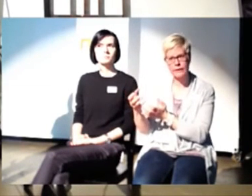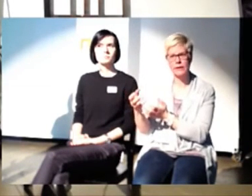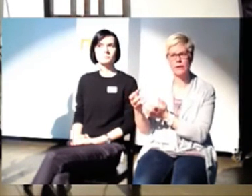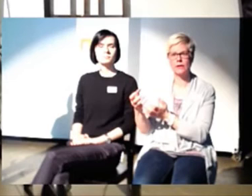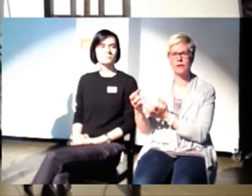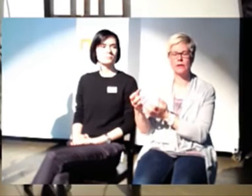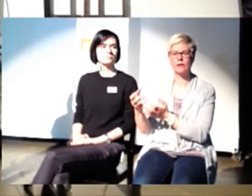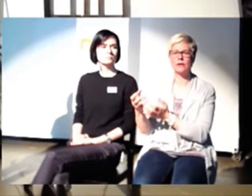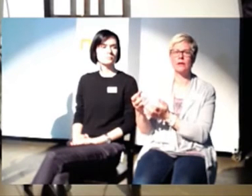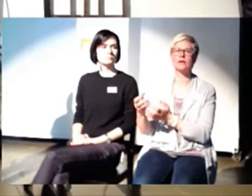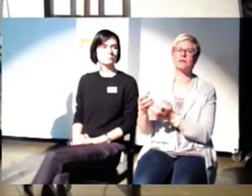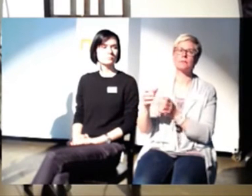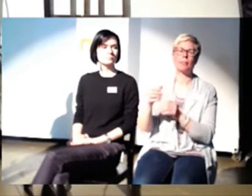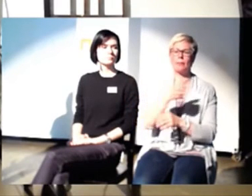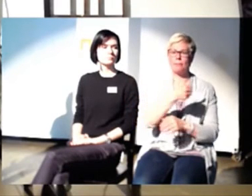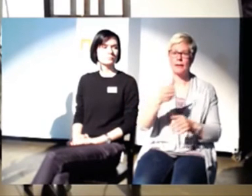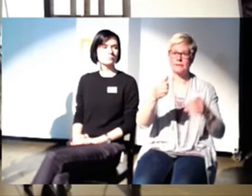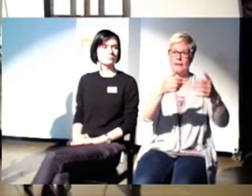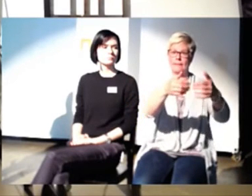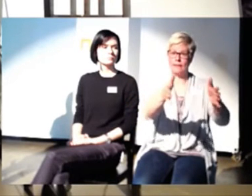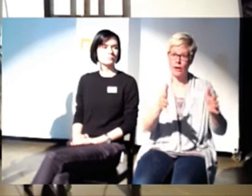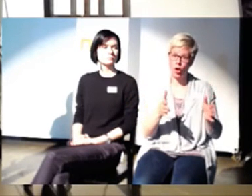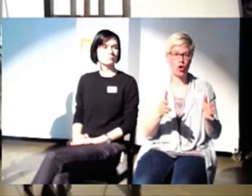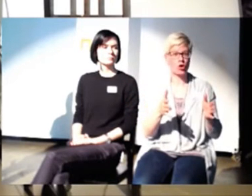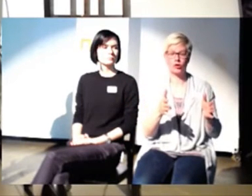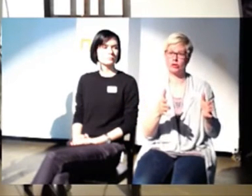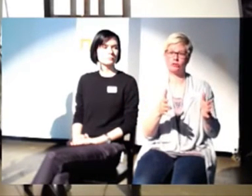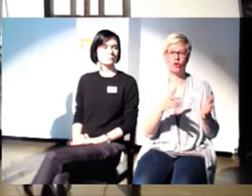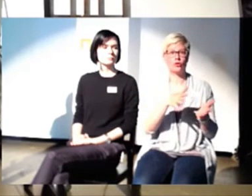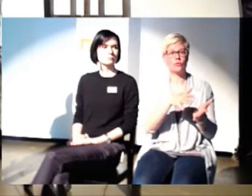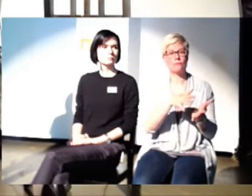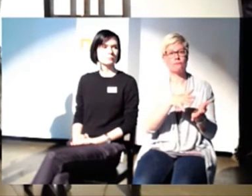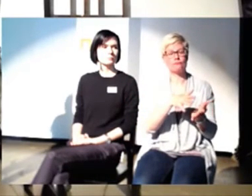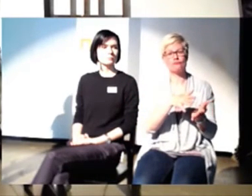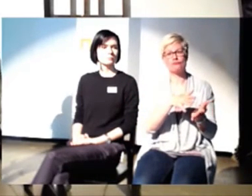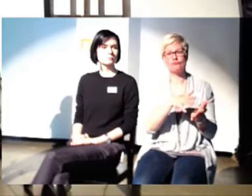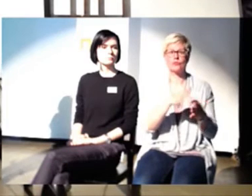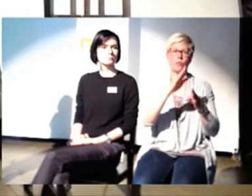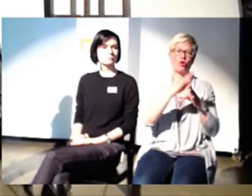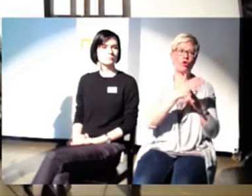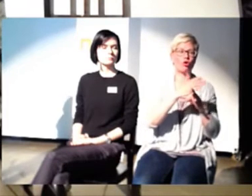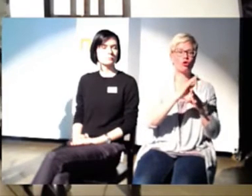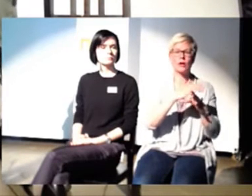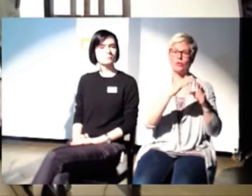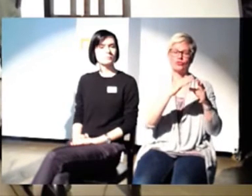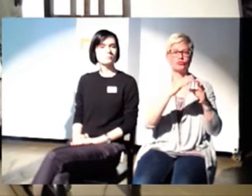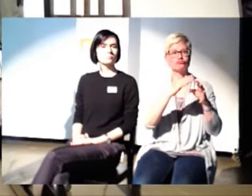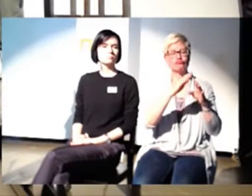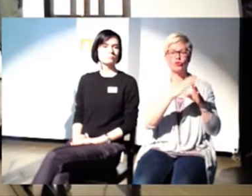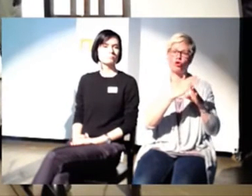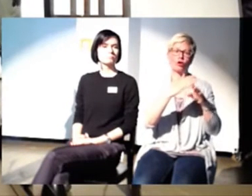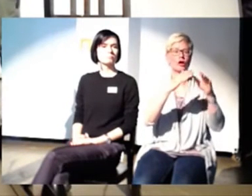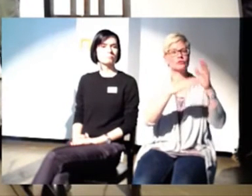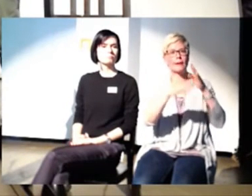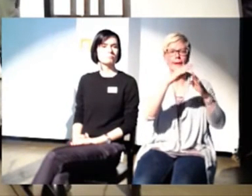että pelkästään tiloista voi ehkä selviä sellaisilla panostuksilla korjausrakentamiseen, mutta sitten on